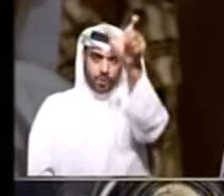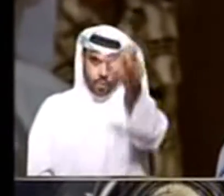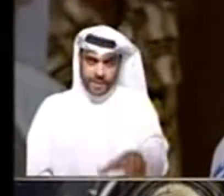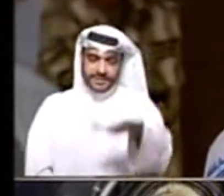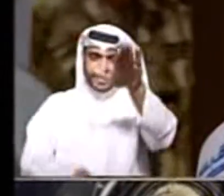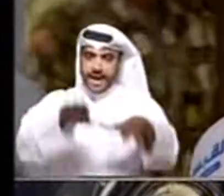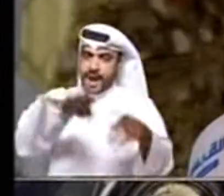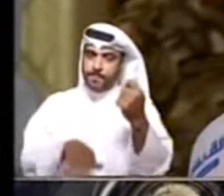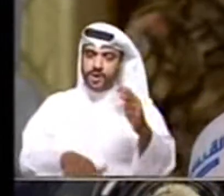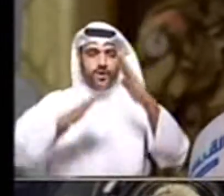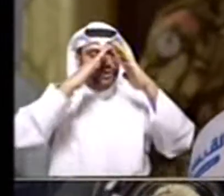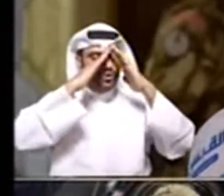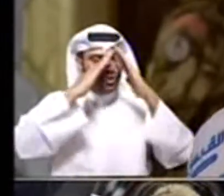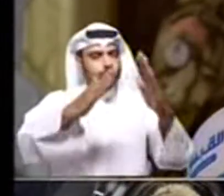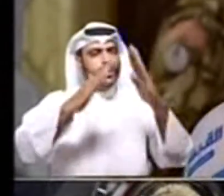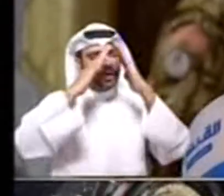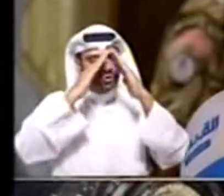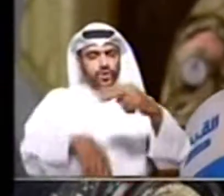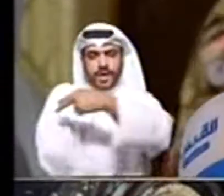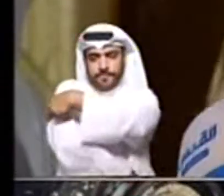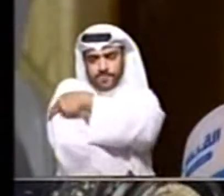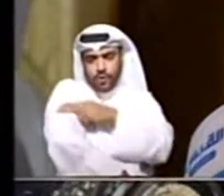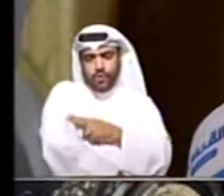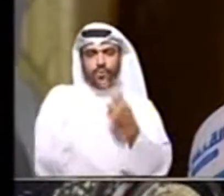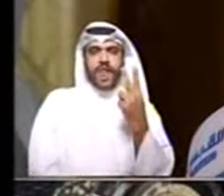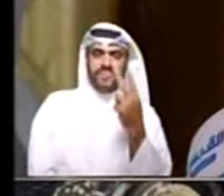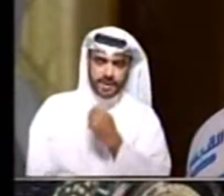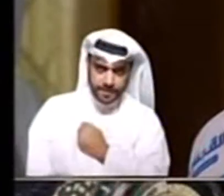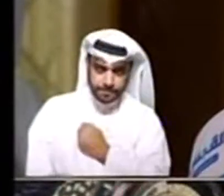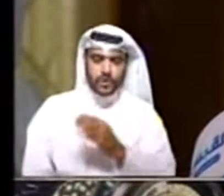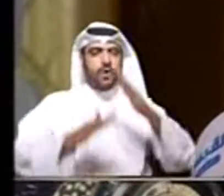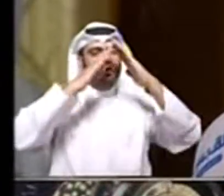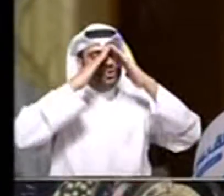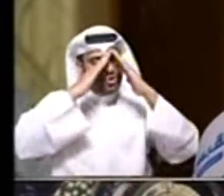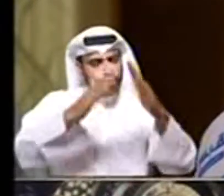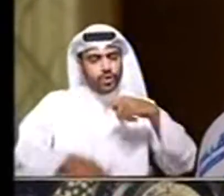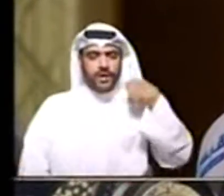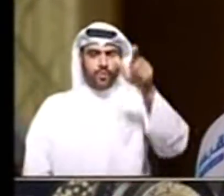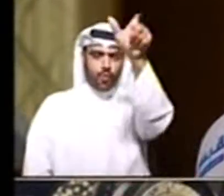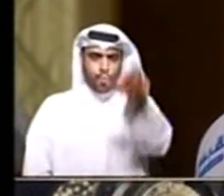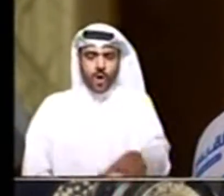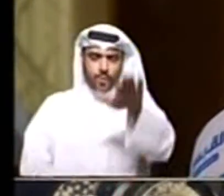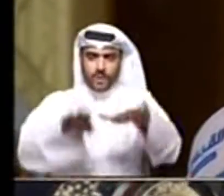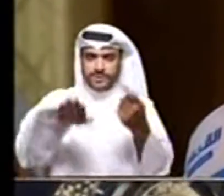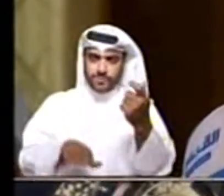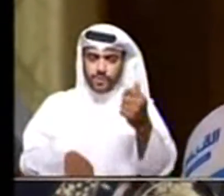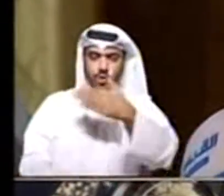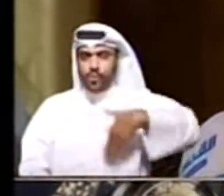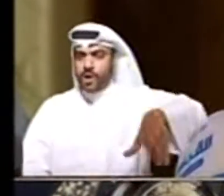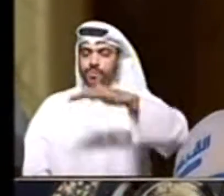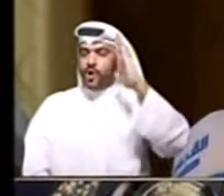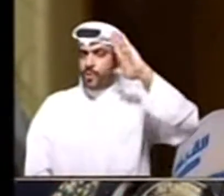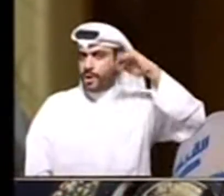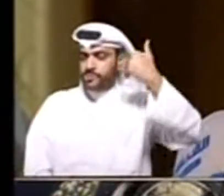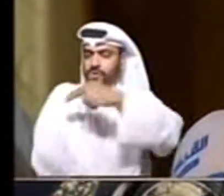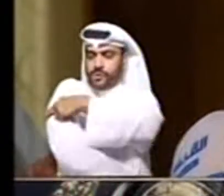المالية. شكرا للأخوين المستجوبين، وشكرا للأخ المستجوب الوزير، وشكرا لأختي